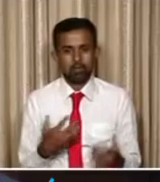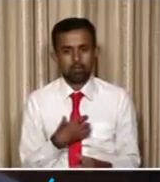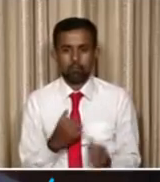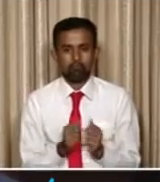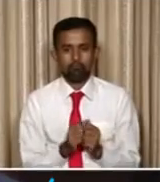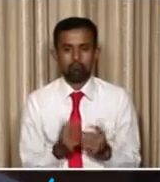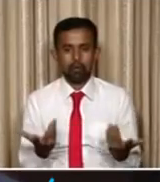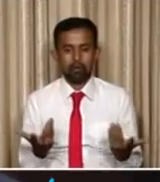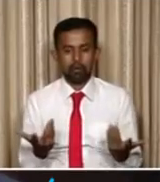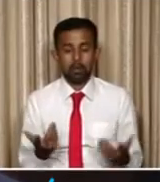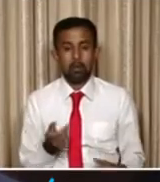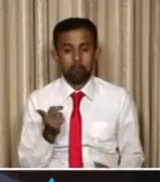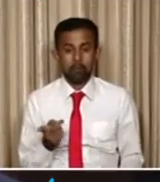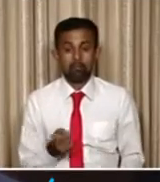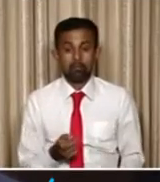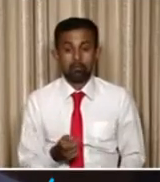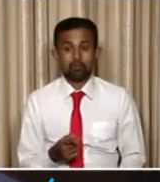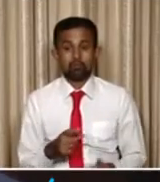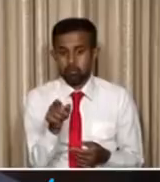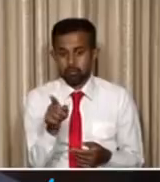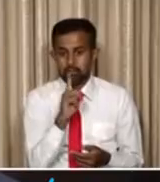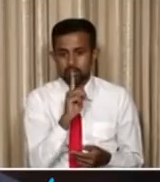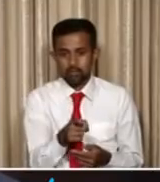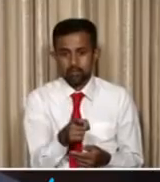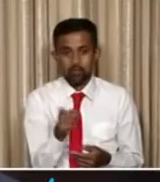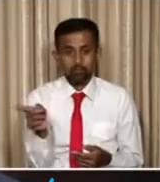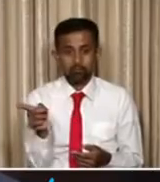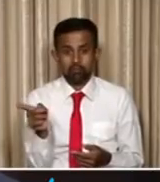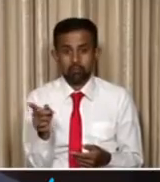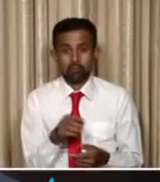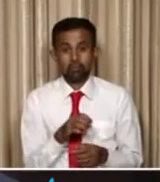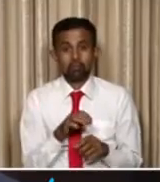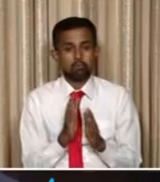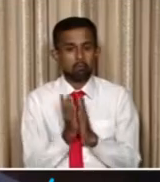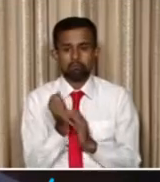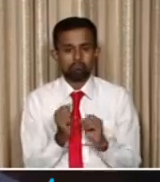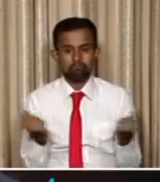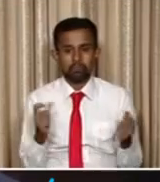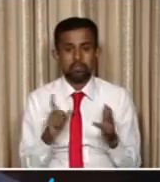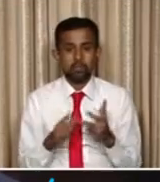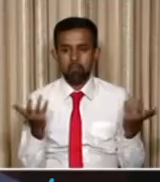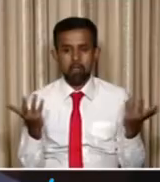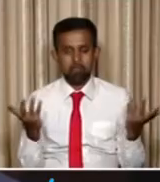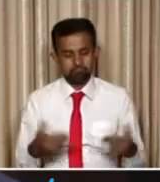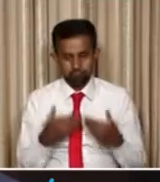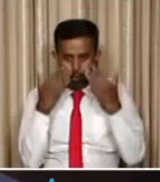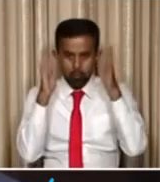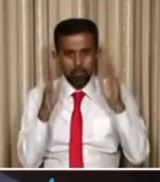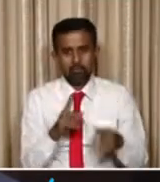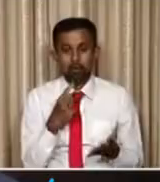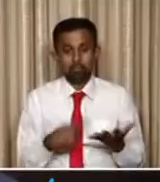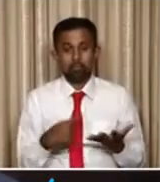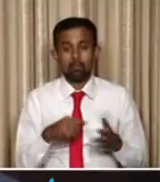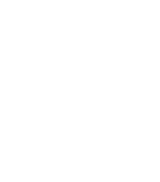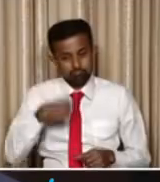නෑ ගරු කතා නැහැ තුමා. මේක බරපතල උල්ලංඝනය කිරීමක්. මෙතුමාට සදාචාර සම්පන්න අයිතියක් නෑ කෝප් එකේ චෙයාර්මන් වෙන්න. කරුණු කාරණා